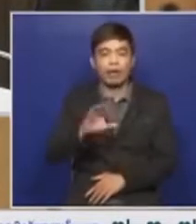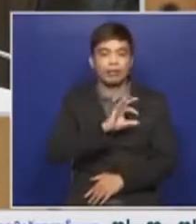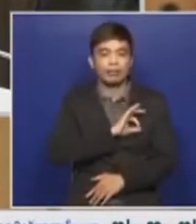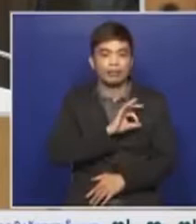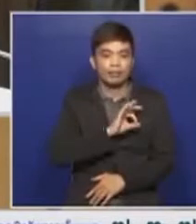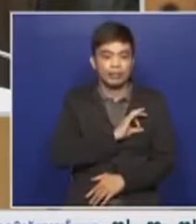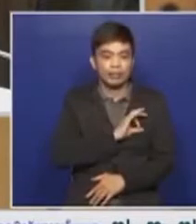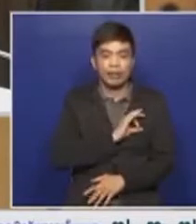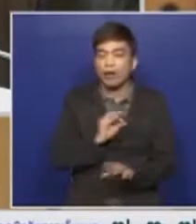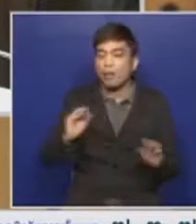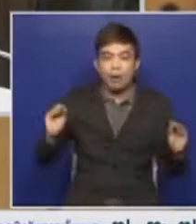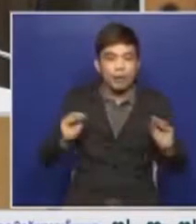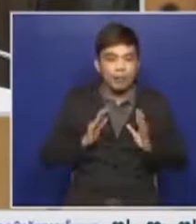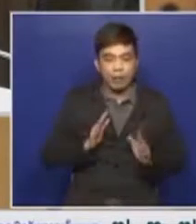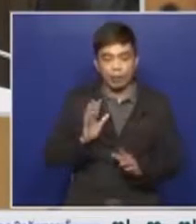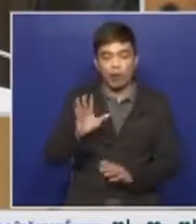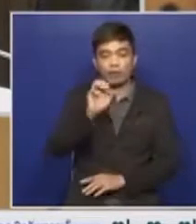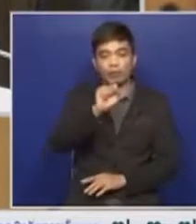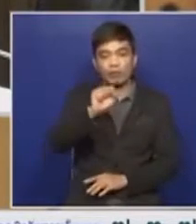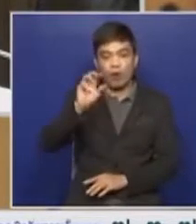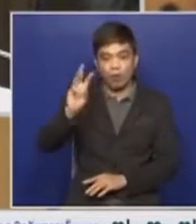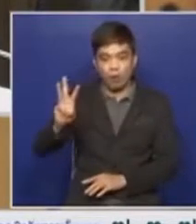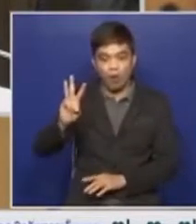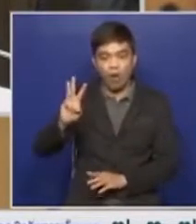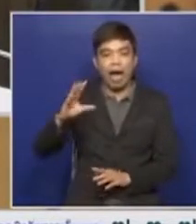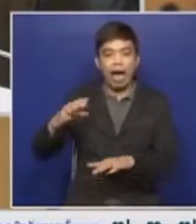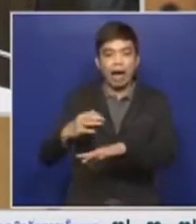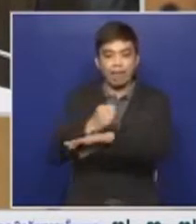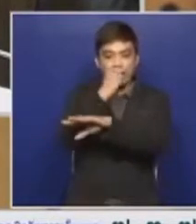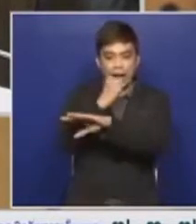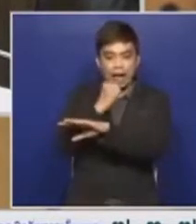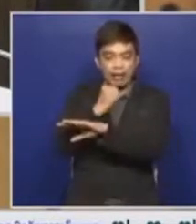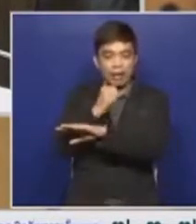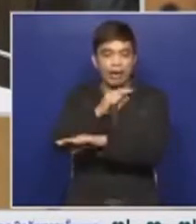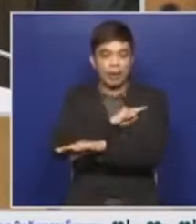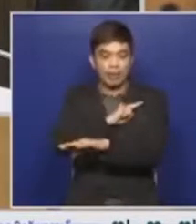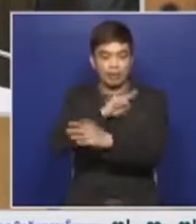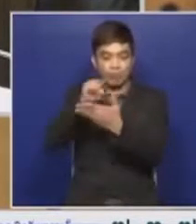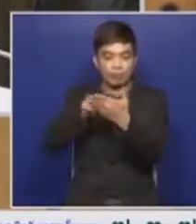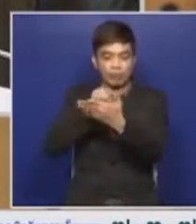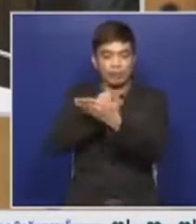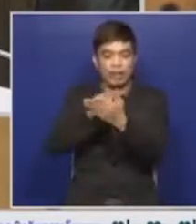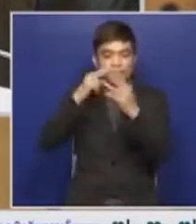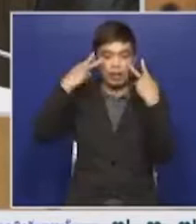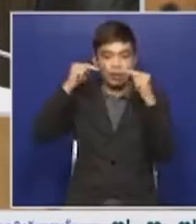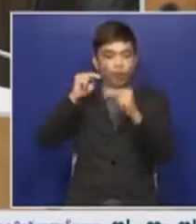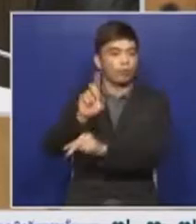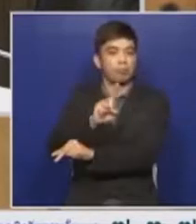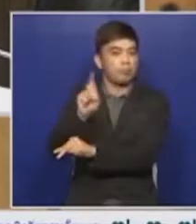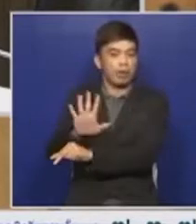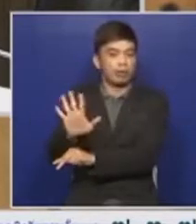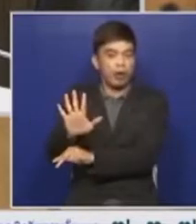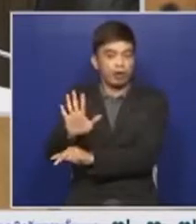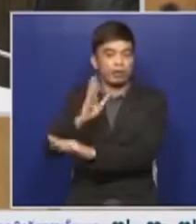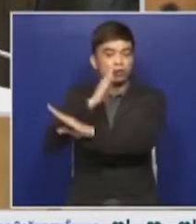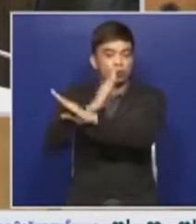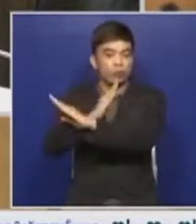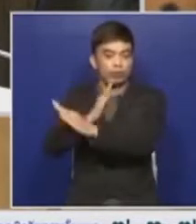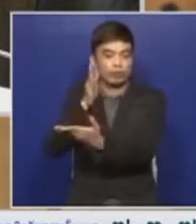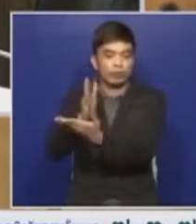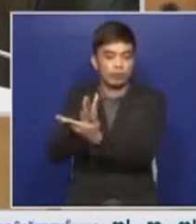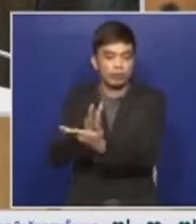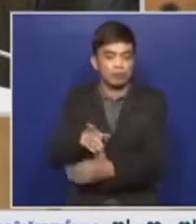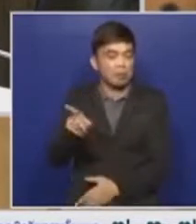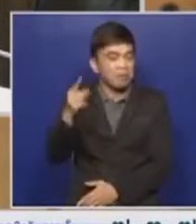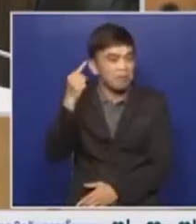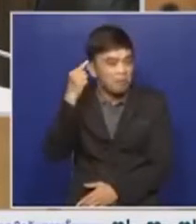กับการที่พวกเราจะตัดอำนาจสวในการเลือกนายกรัฐมนตรีซึ่งพวกท่านมีความเห็นว่าในปฐพีนี้